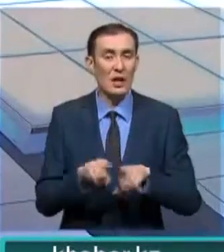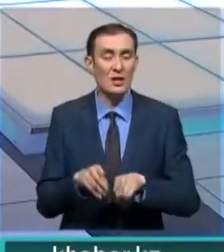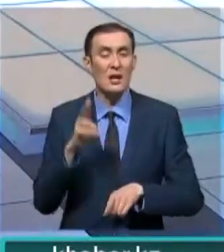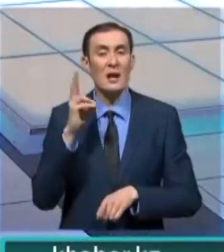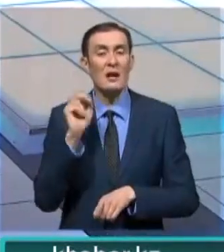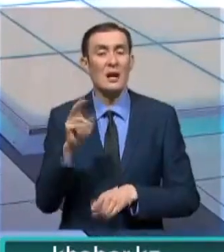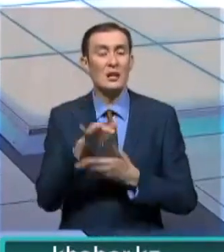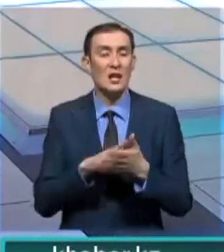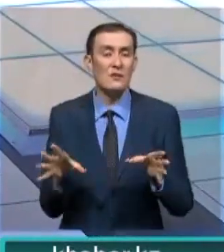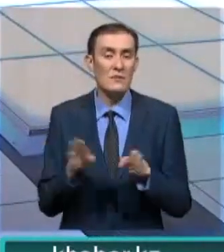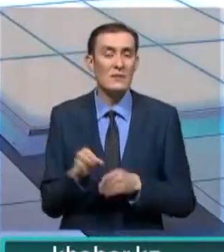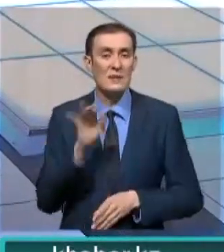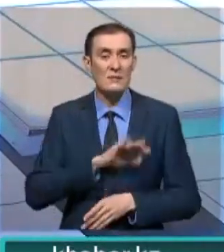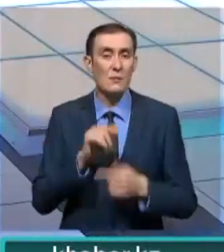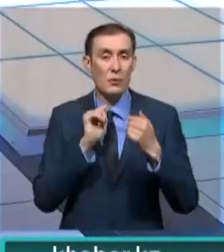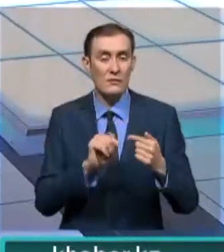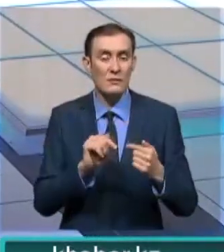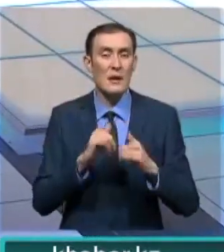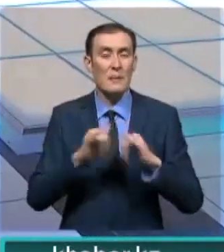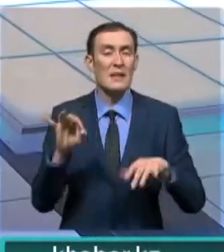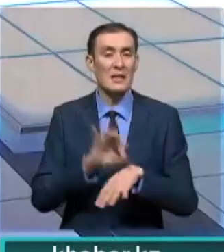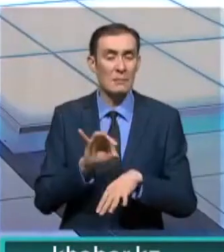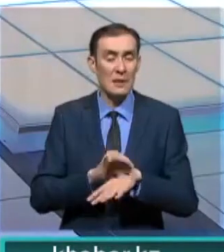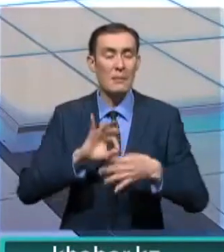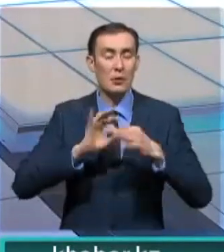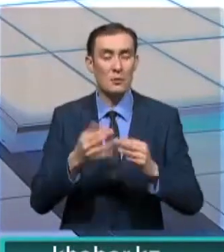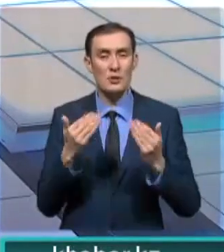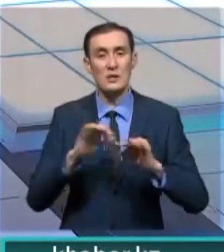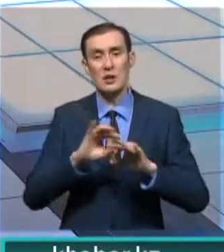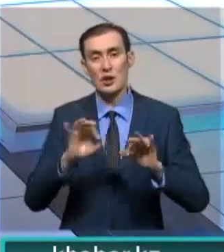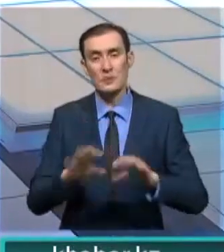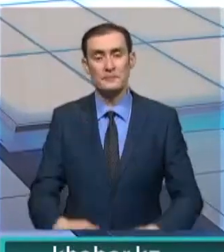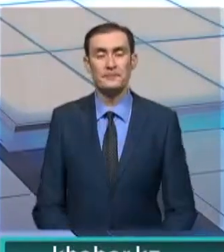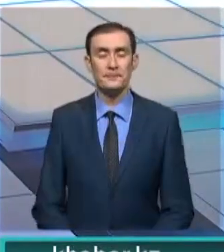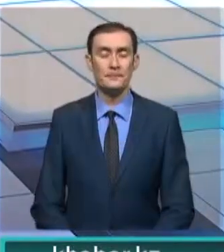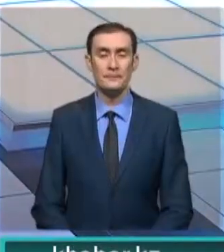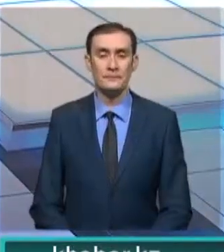как дальше вместе эффективно противостоять пандемии. Все подробности у Айгуль Амантаевой.